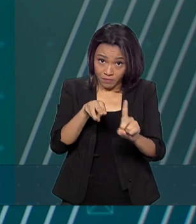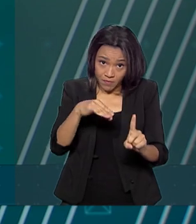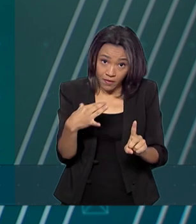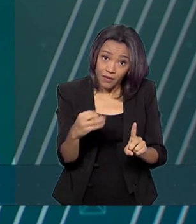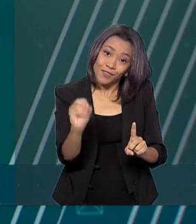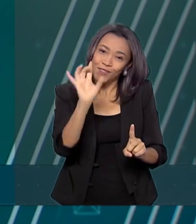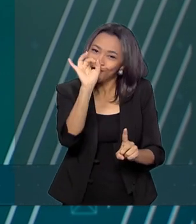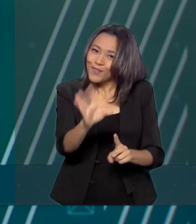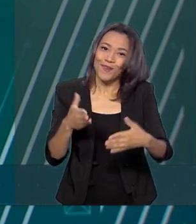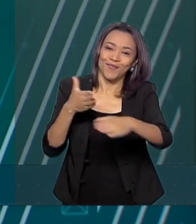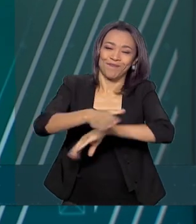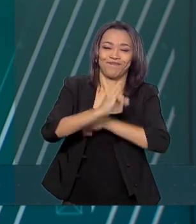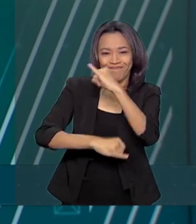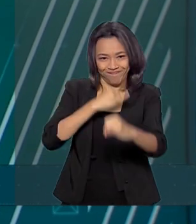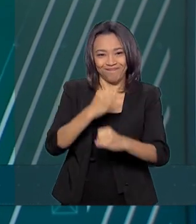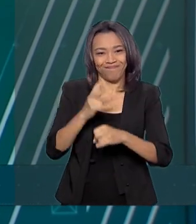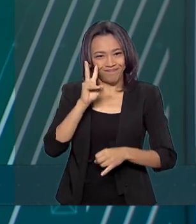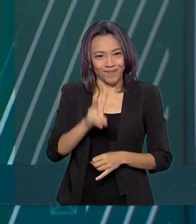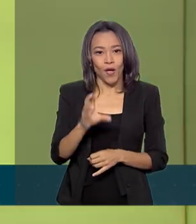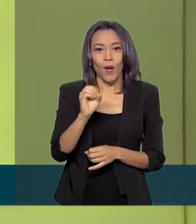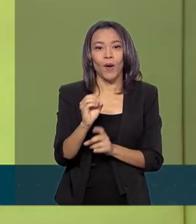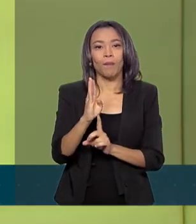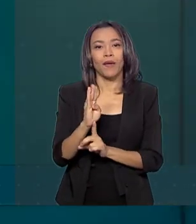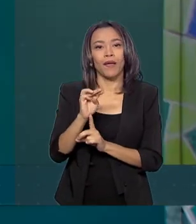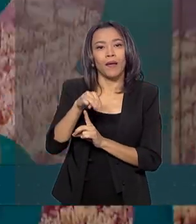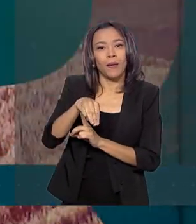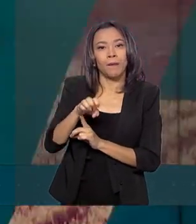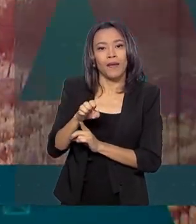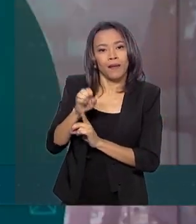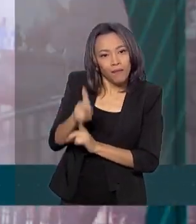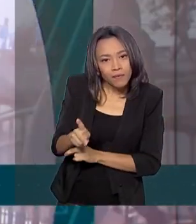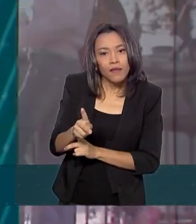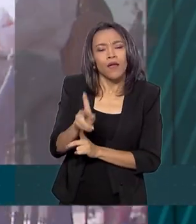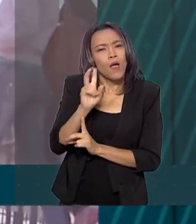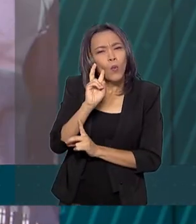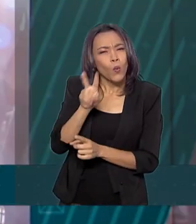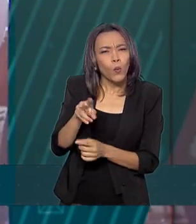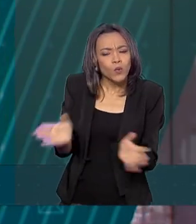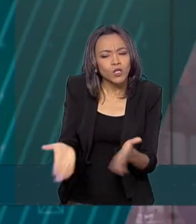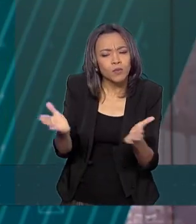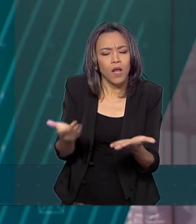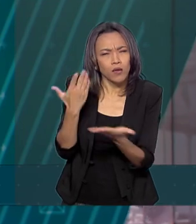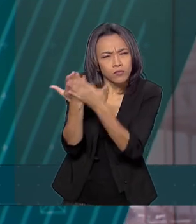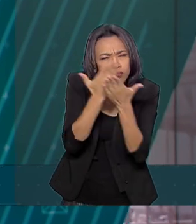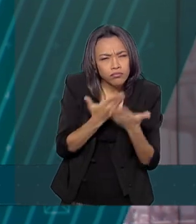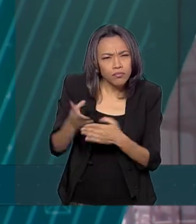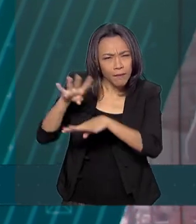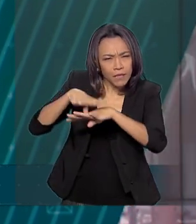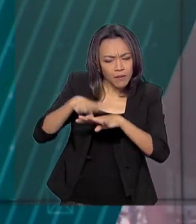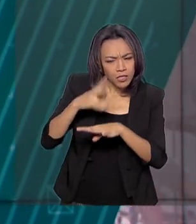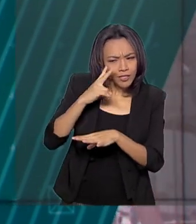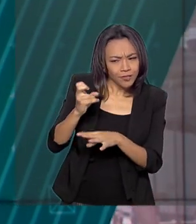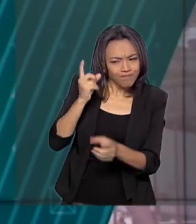feitas somente pelo site da UBMEP. A competição pretende estimular o estudo da matemática e identificar jovens talentos.